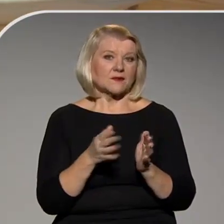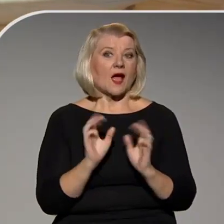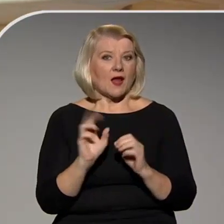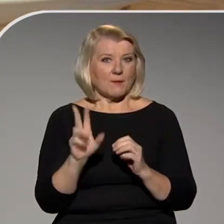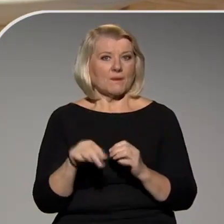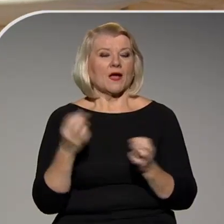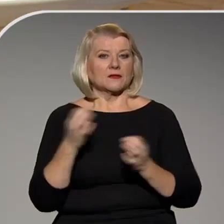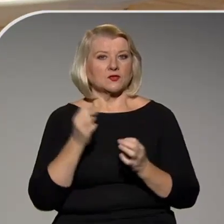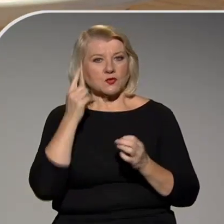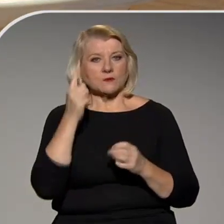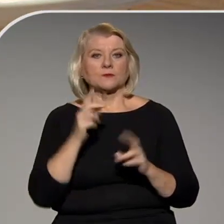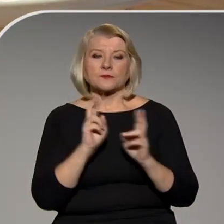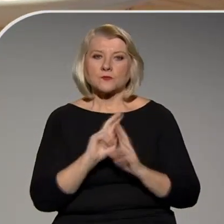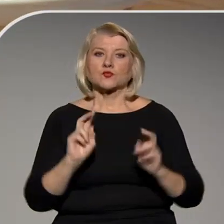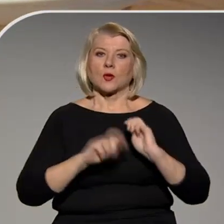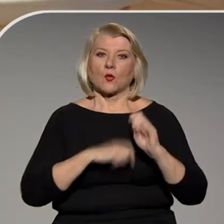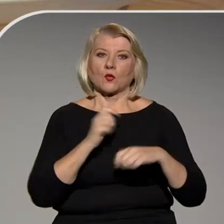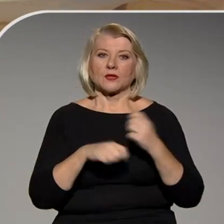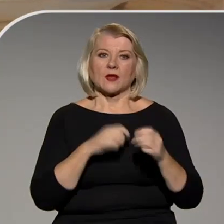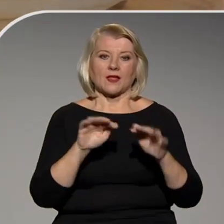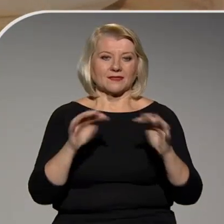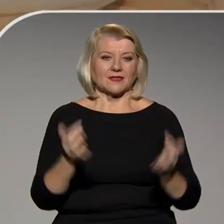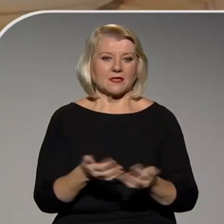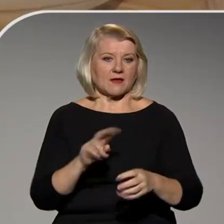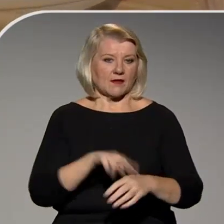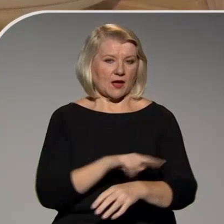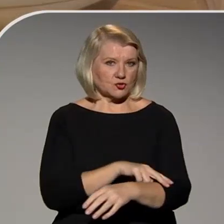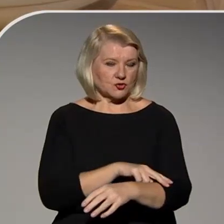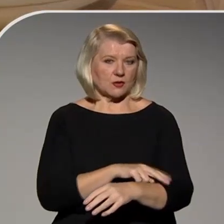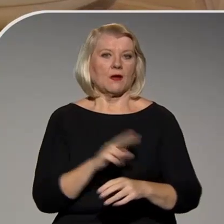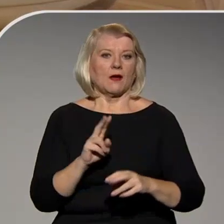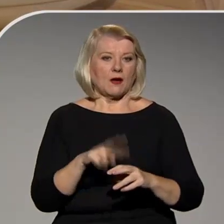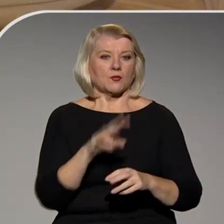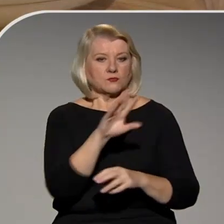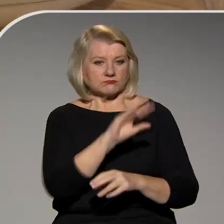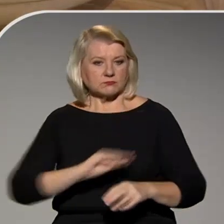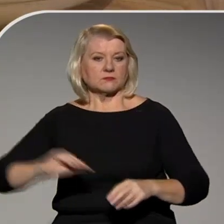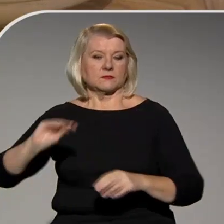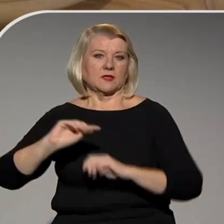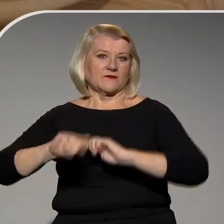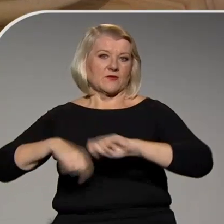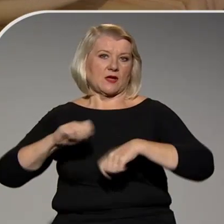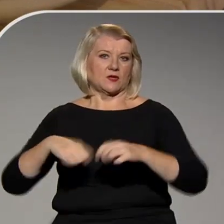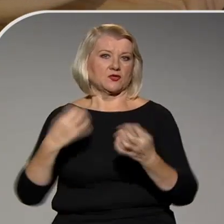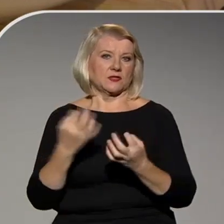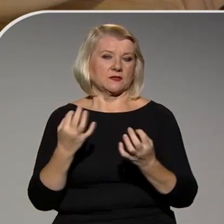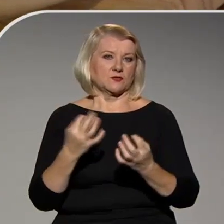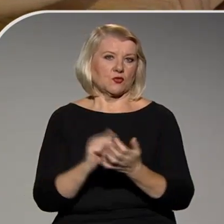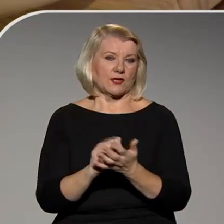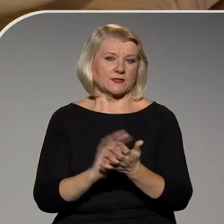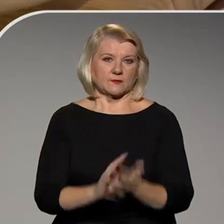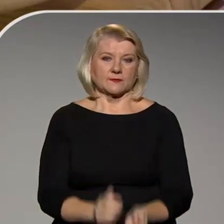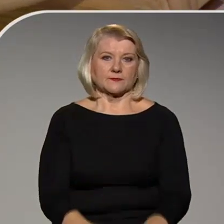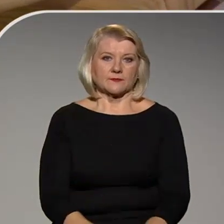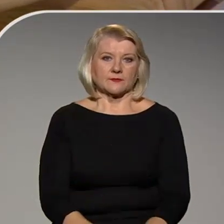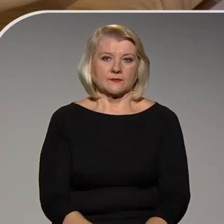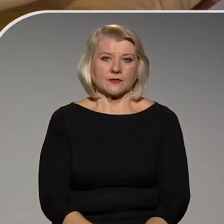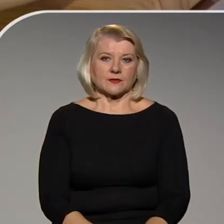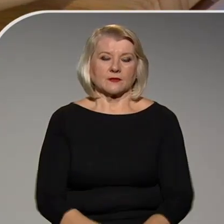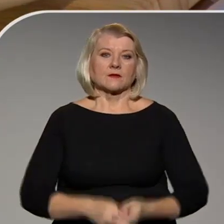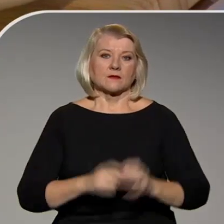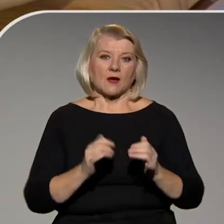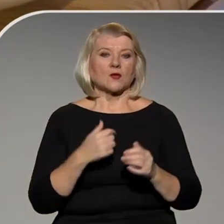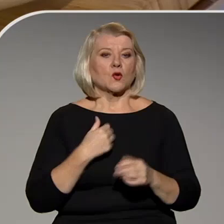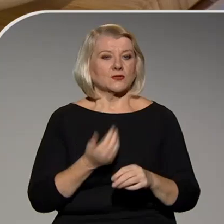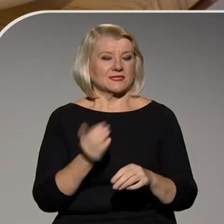dopředu připravit dýňové pyré, které možná dneska použijeme i na některé recepty. Přesně tak. Já jsem zvyklá si takhle na